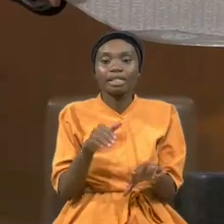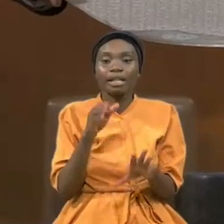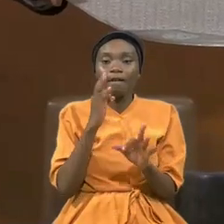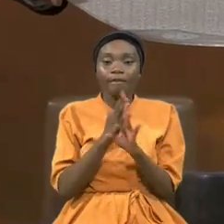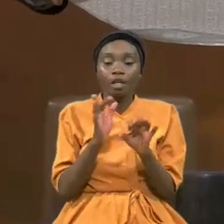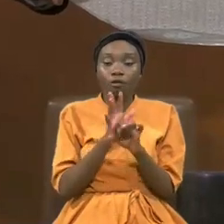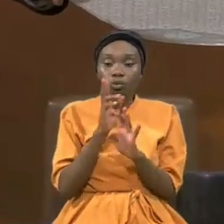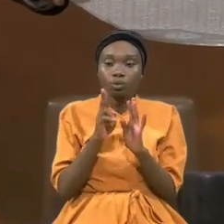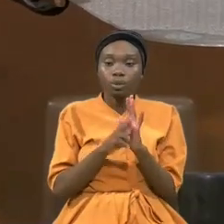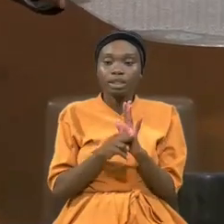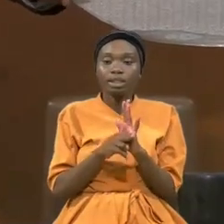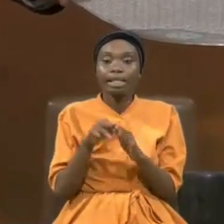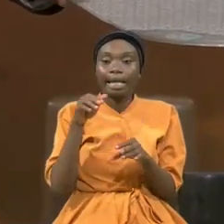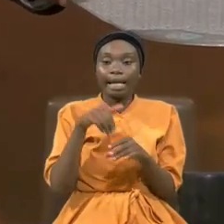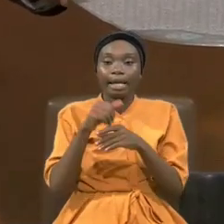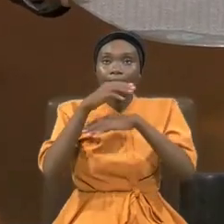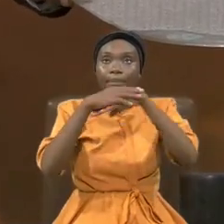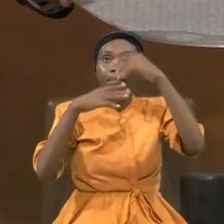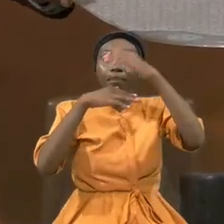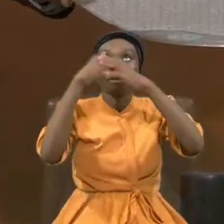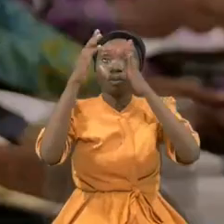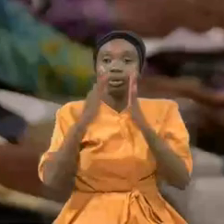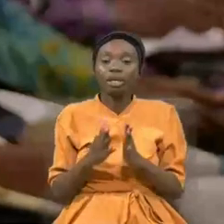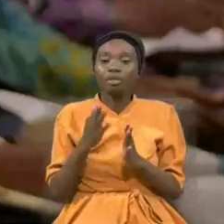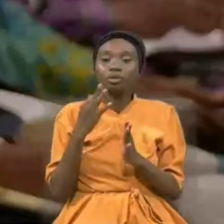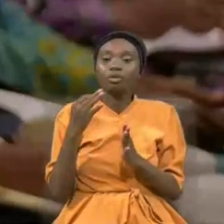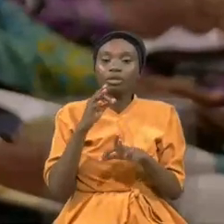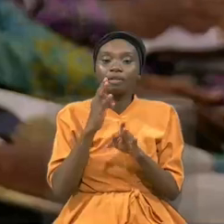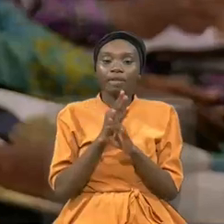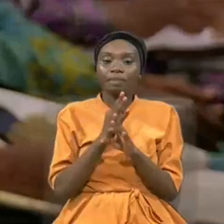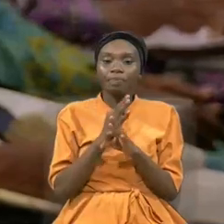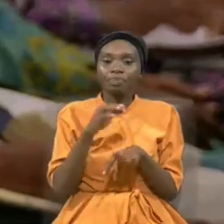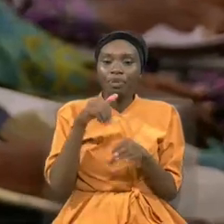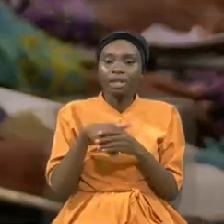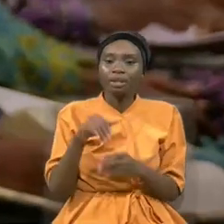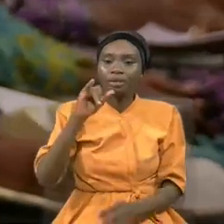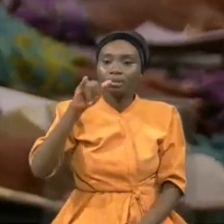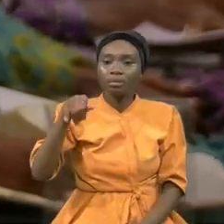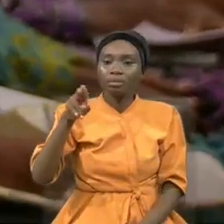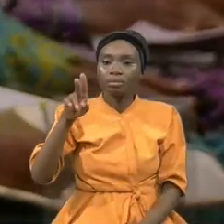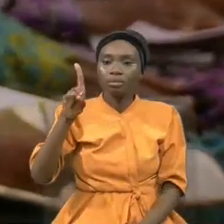La fidélité sincère dans les édificateurs de la foi.